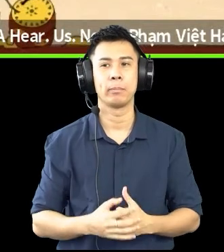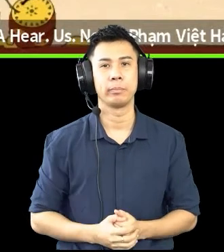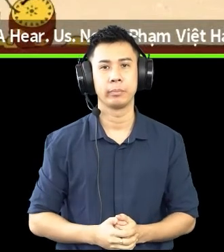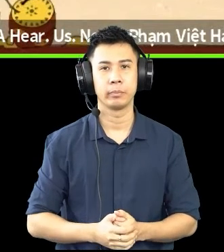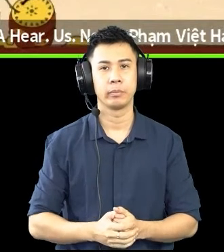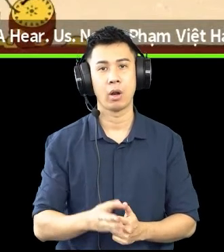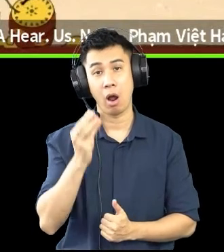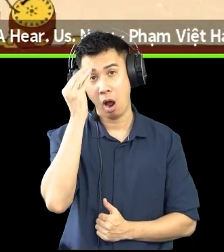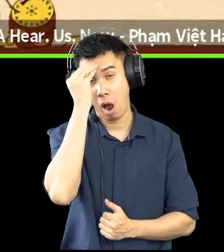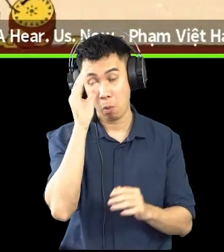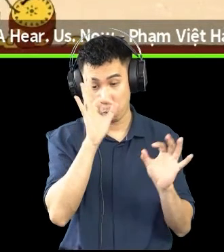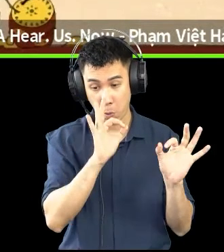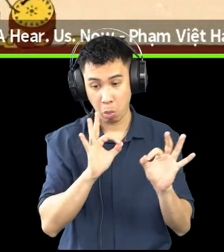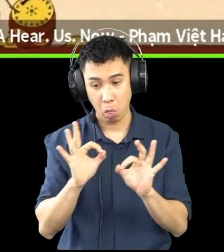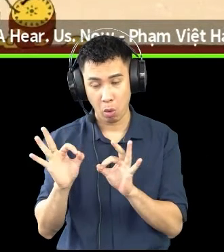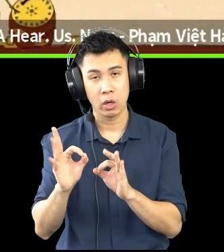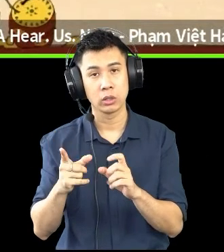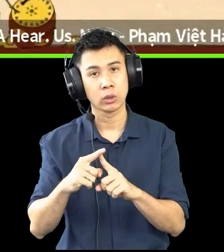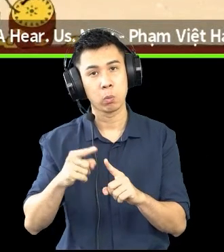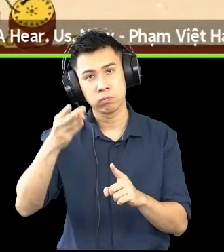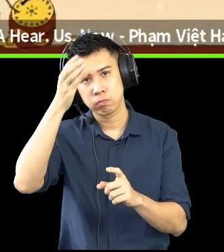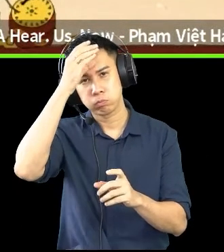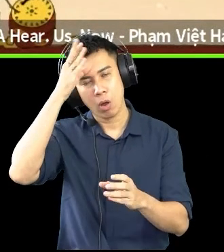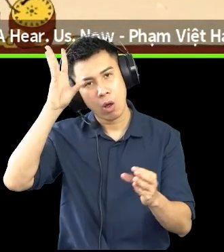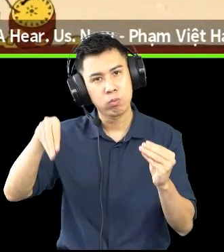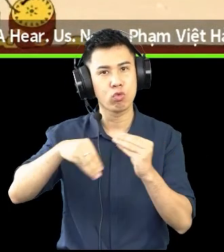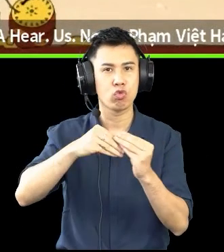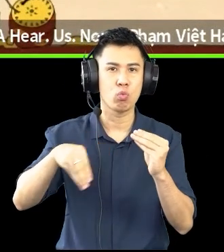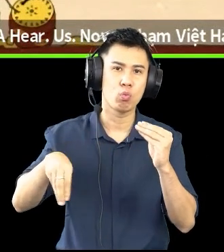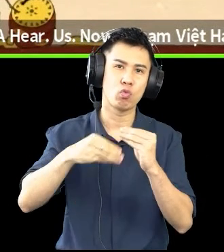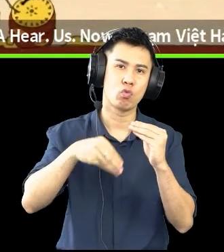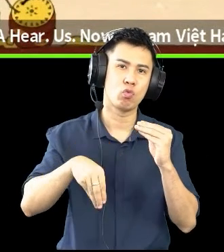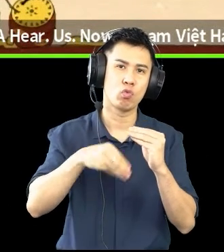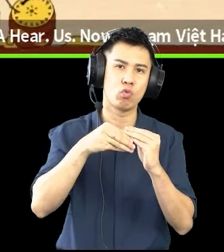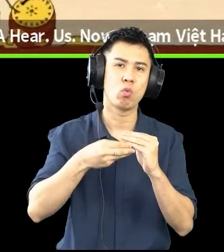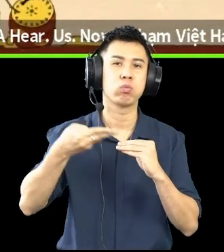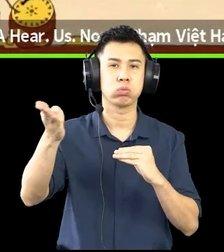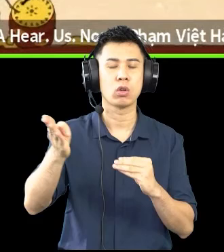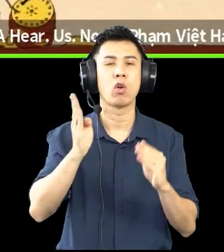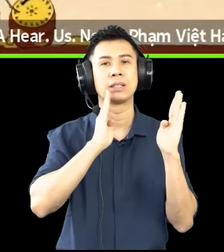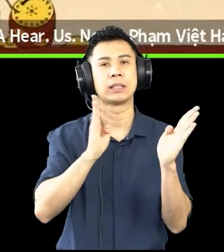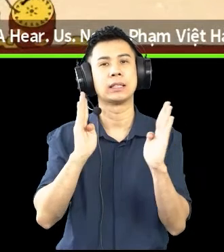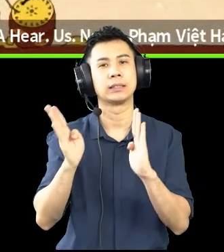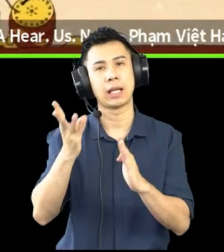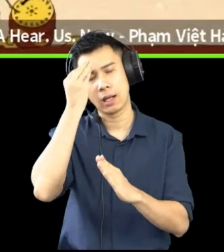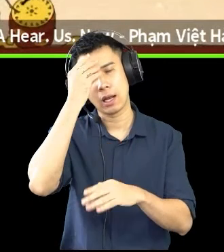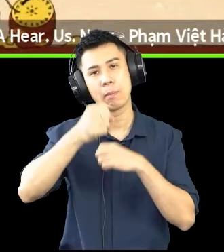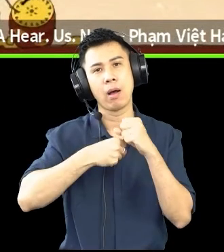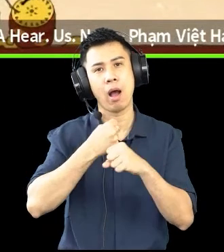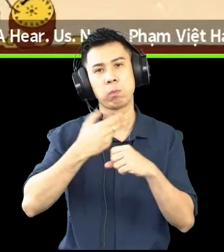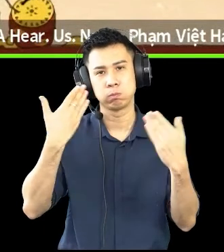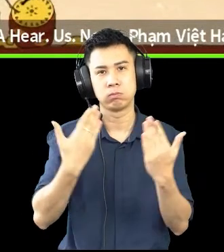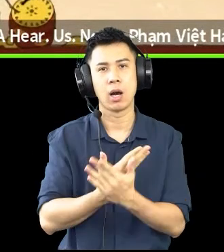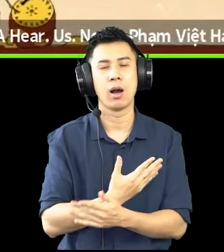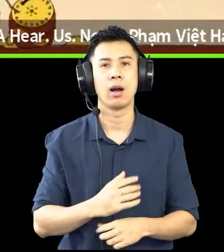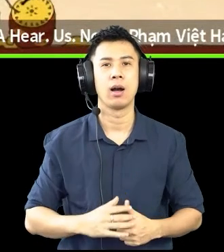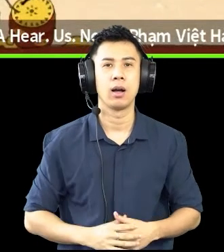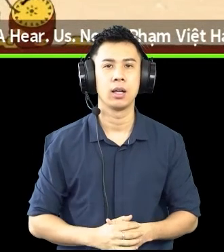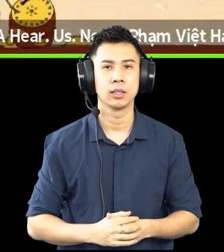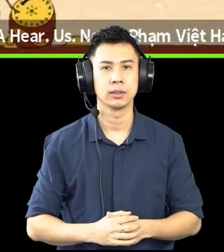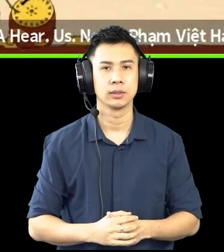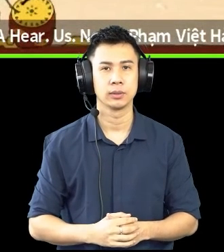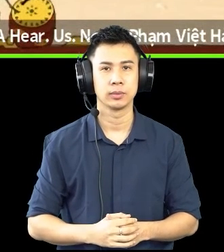học chậm đấy thì bọn em sẽ bổ sung những cái kiến thức cho các em để các em sẵn sàng cho cái năm học tiếp theo khi mà mọi thứ trở lại bình thường.